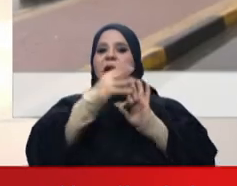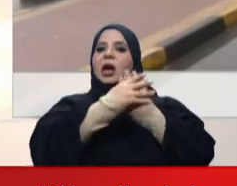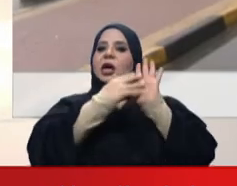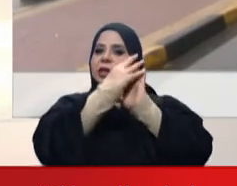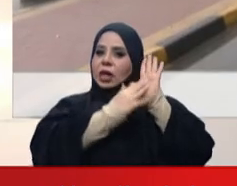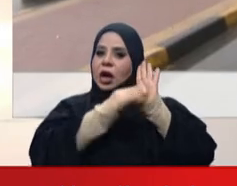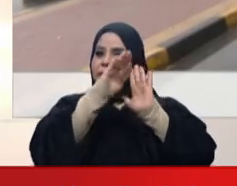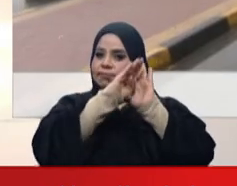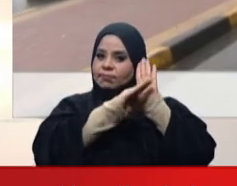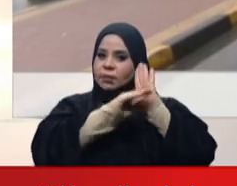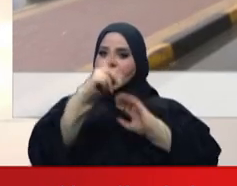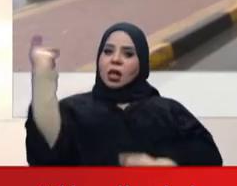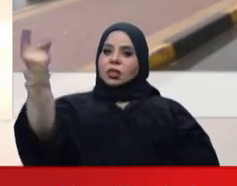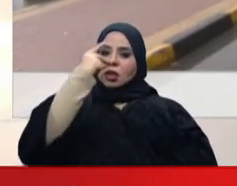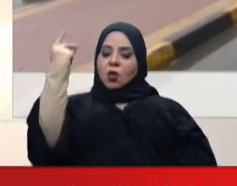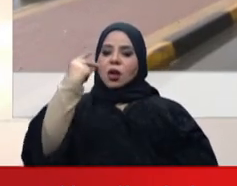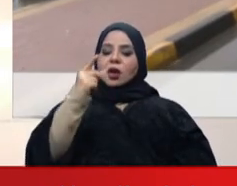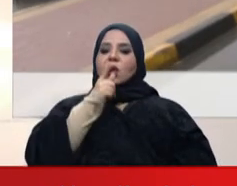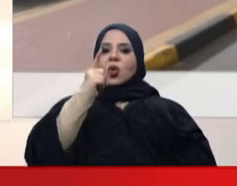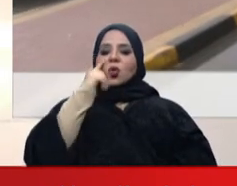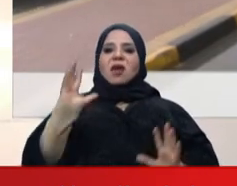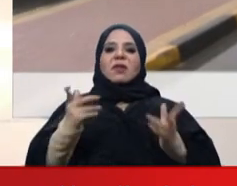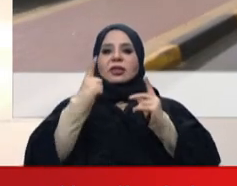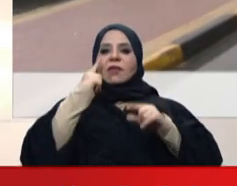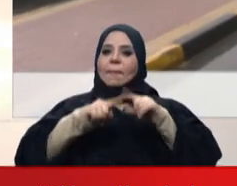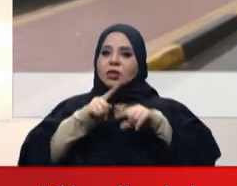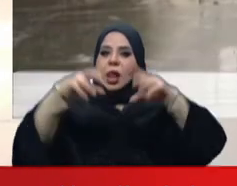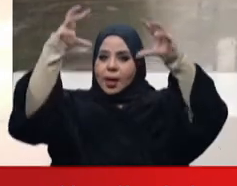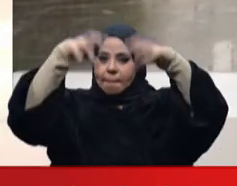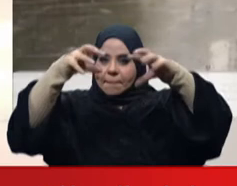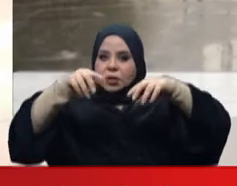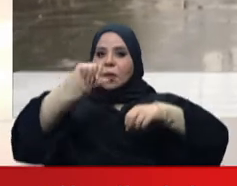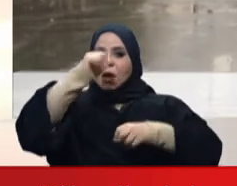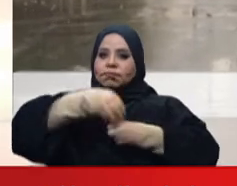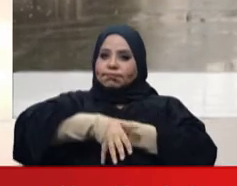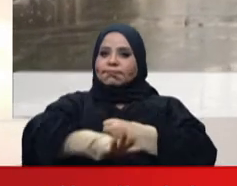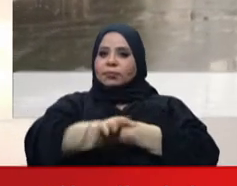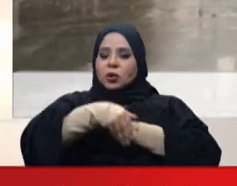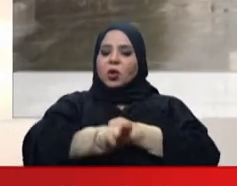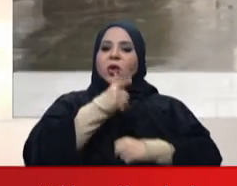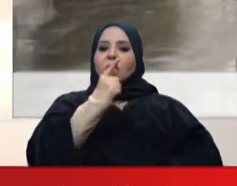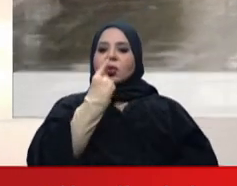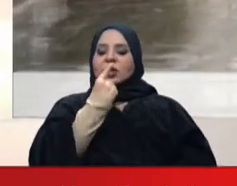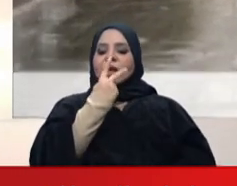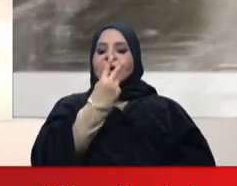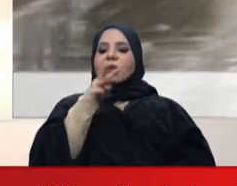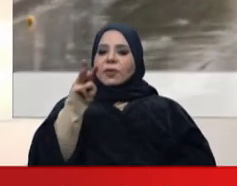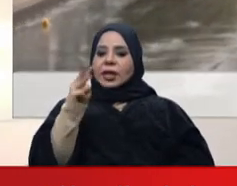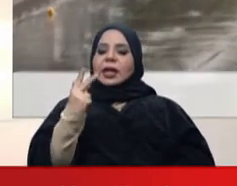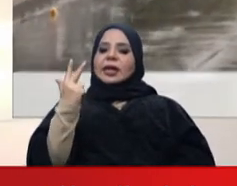للاستعداد لموسم الأمطار في مملكة البحرين لموسم عام 2019